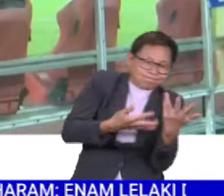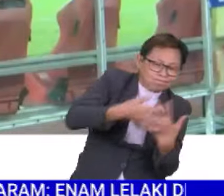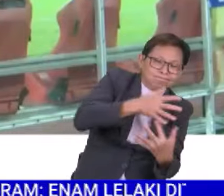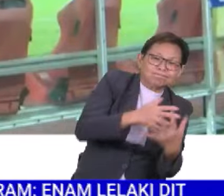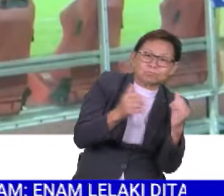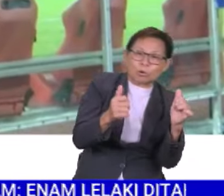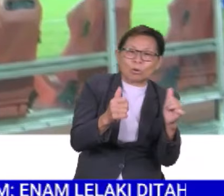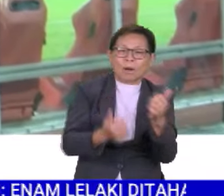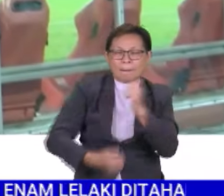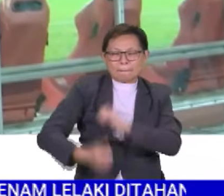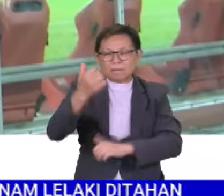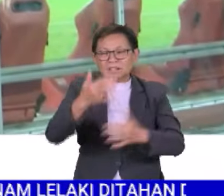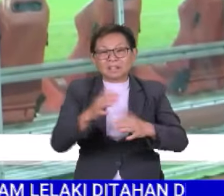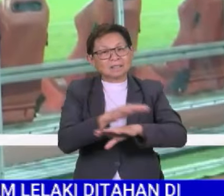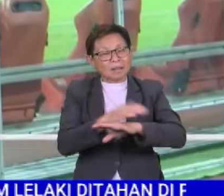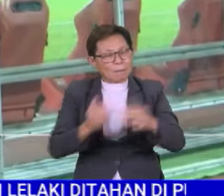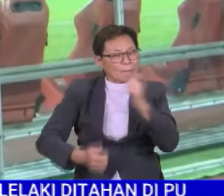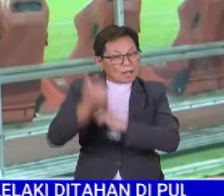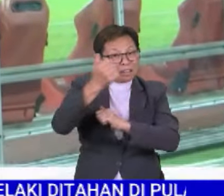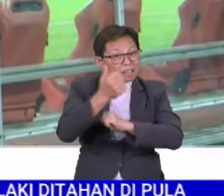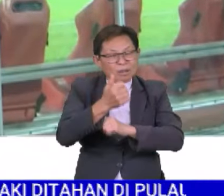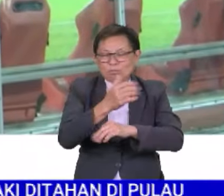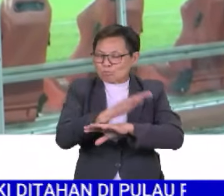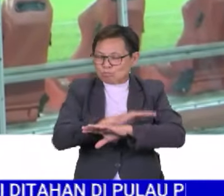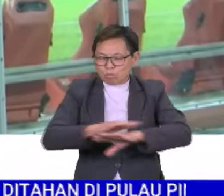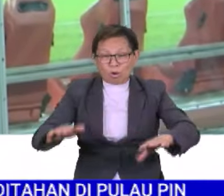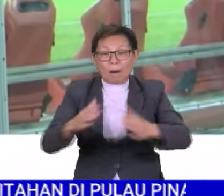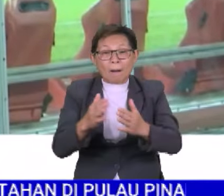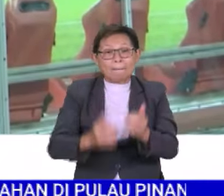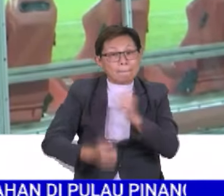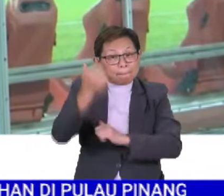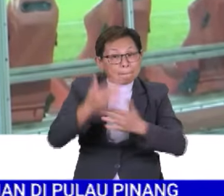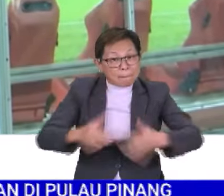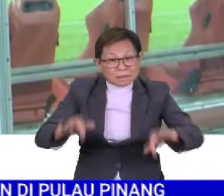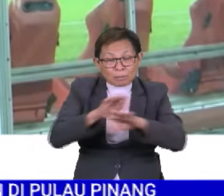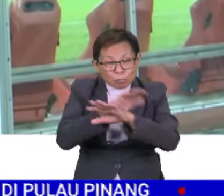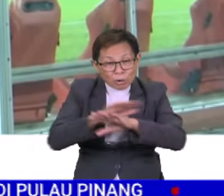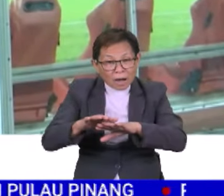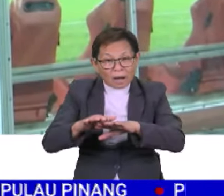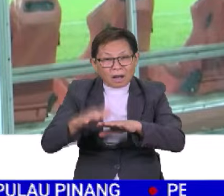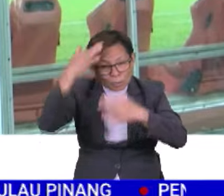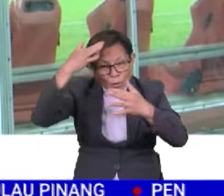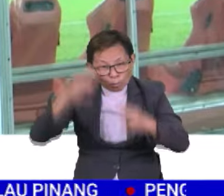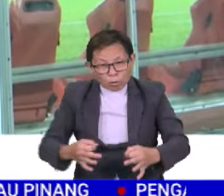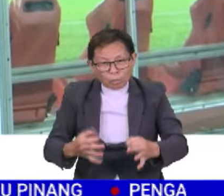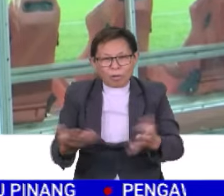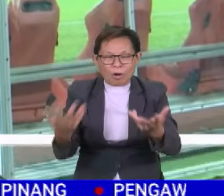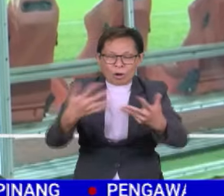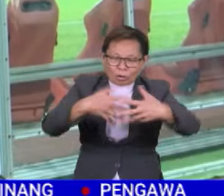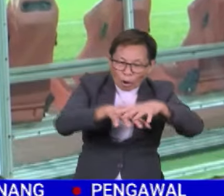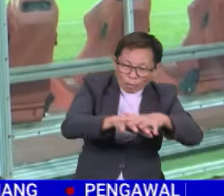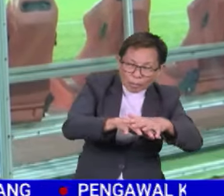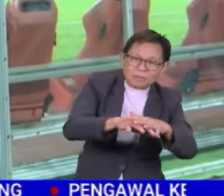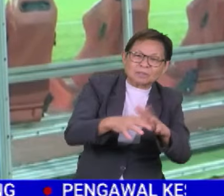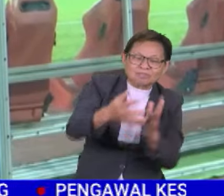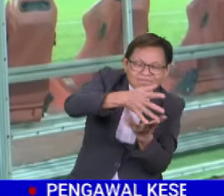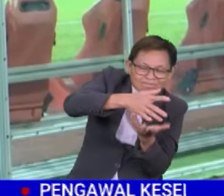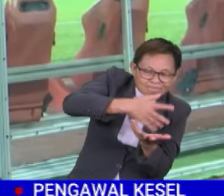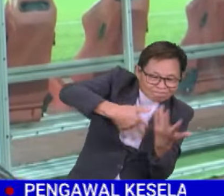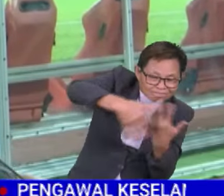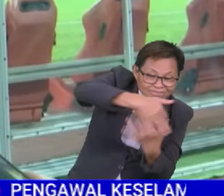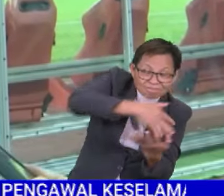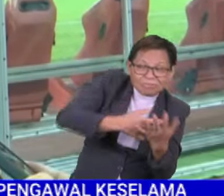yang penting bukan keputusan ya HP yang Saya ingin lihat adalah kombinasi keserasian di antara pemain